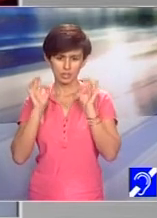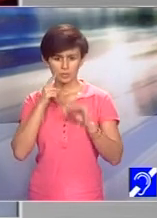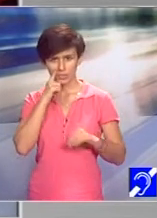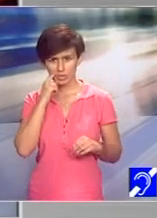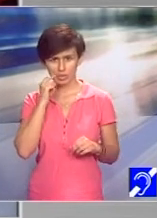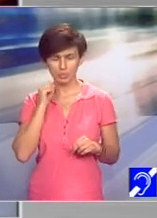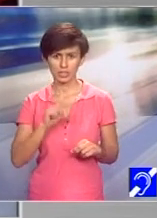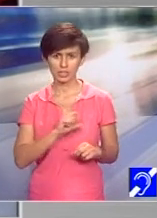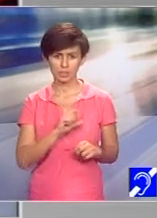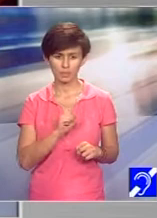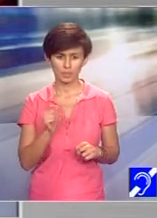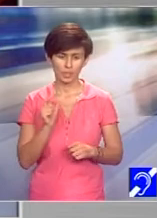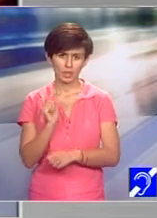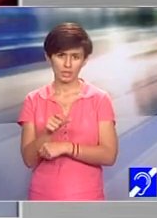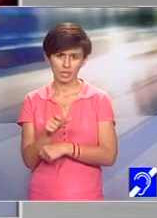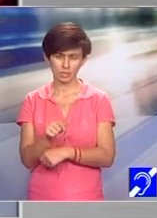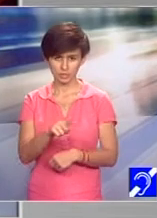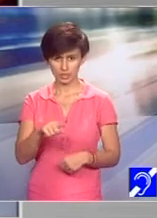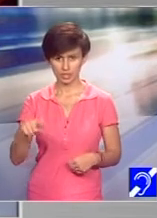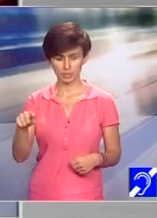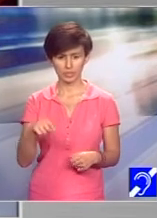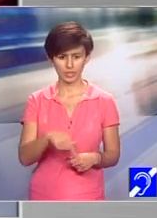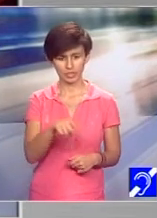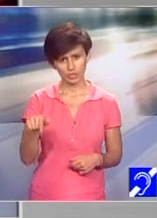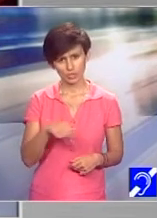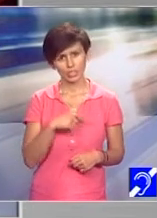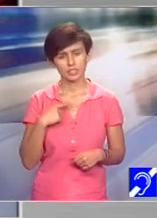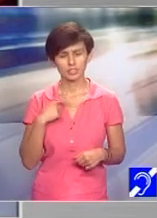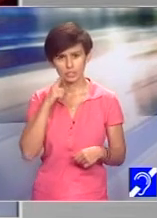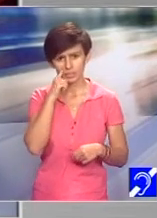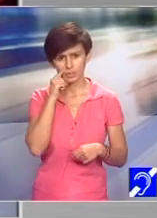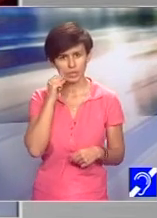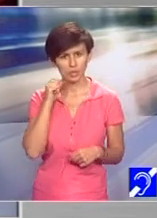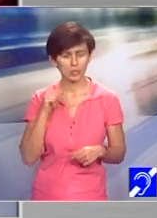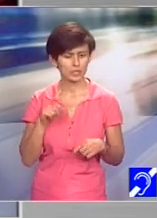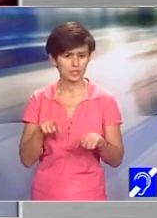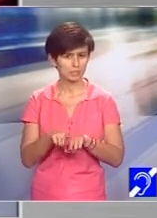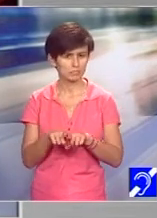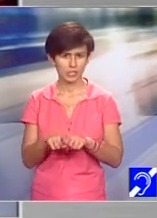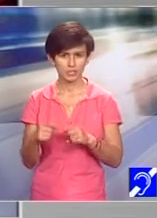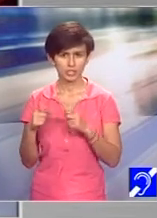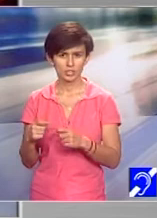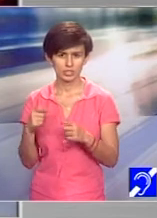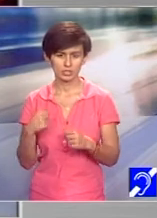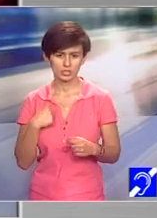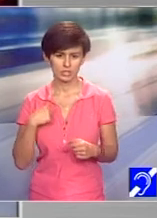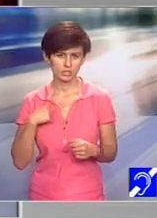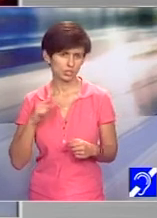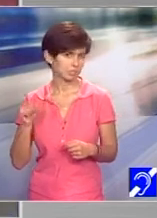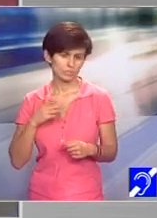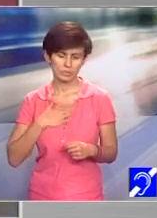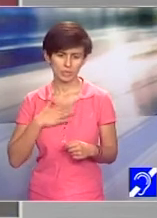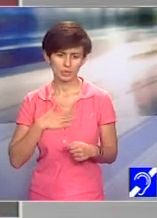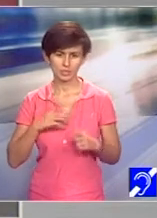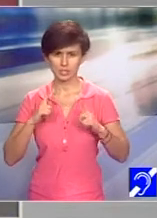suntem obișnuiți și noi suntem oameni ca și ei și ne punem în situația lor. Nici mie nu mi-ar conveni să am o fractură și să aștept o oră și ceva să